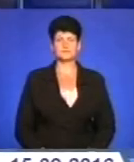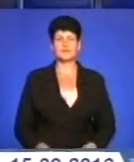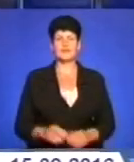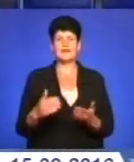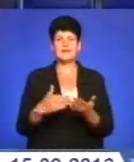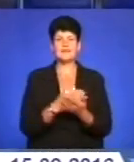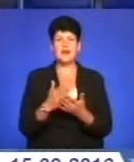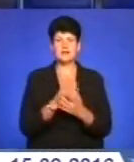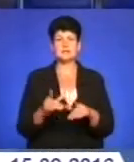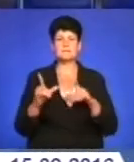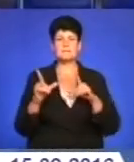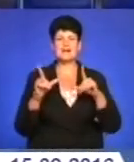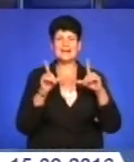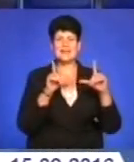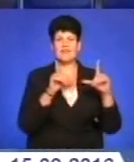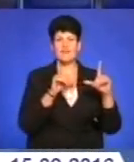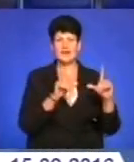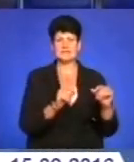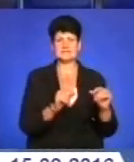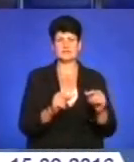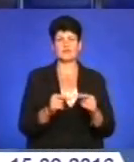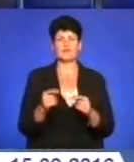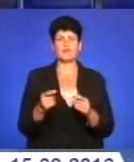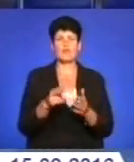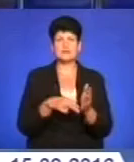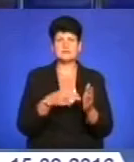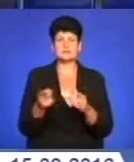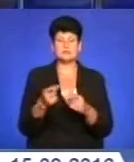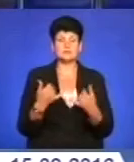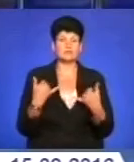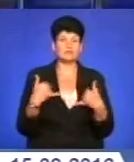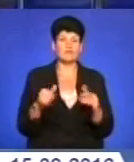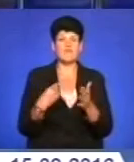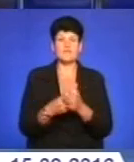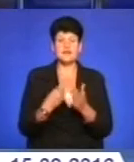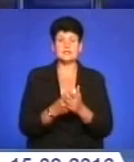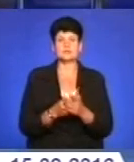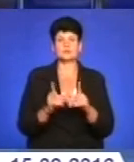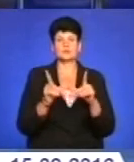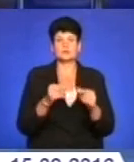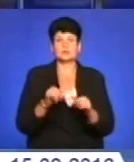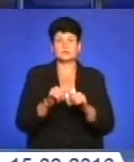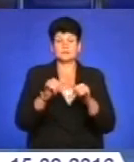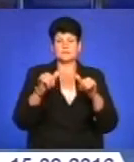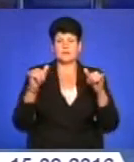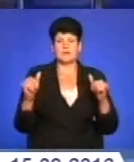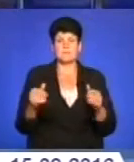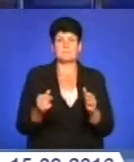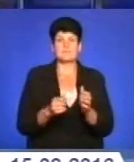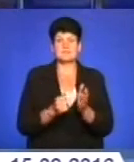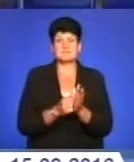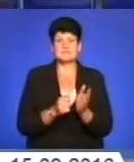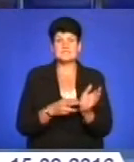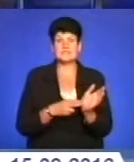Якість перевезення у приміських поїздах Тернополя шокує. При цьому вартість квитків зростає. Екстрім-тури у приміському поїзді – далі